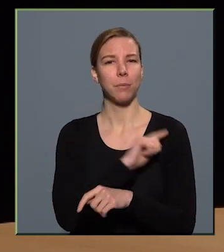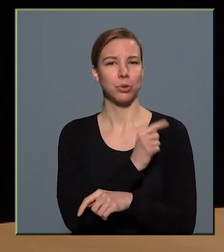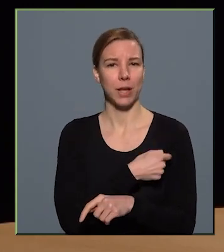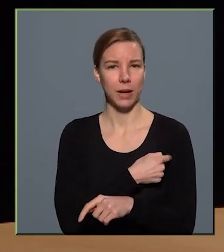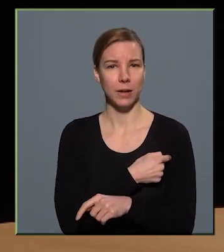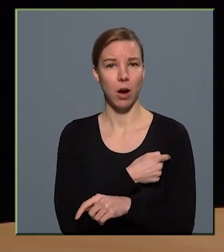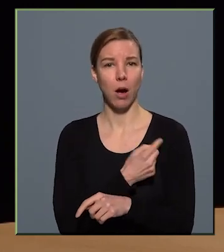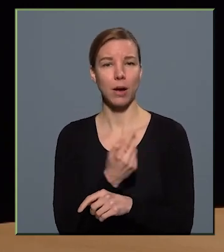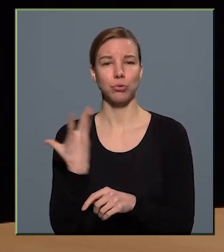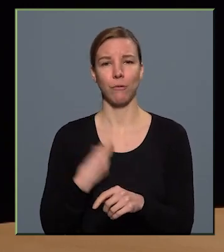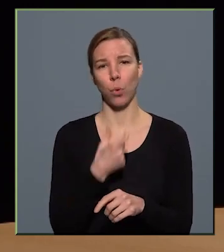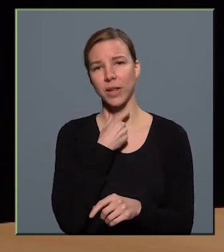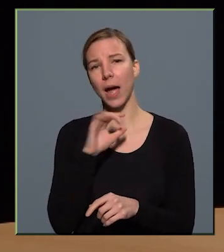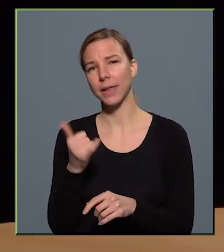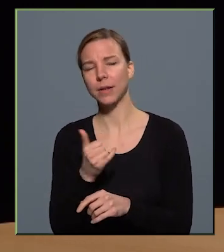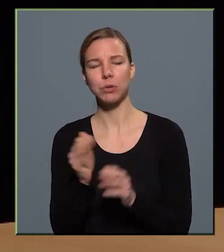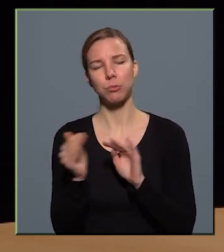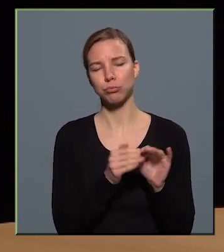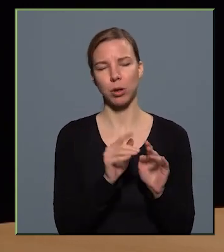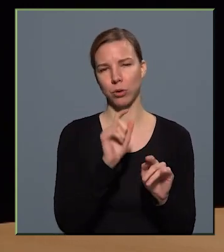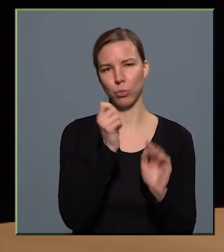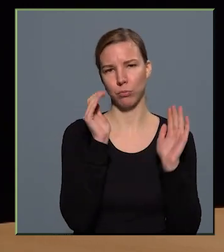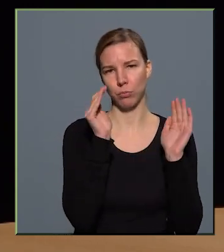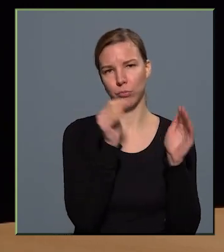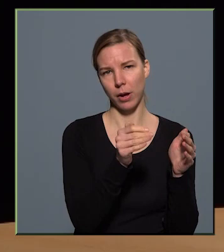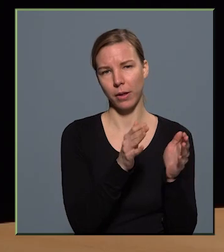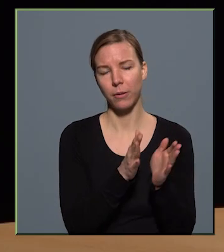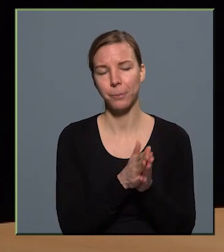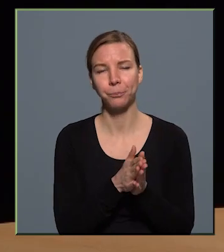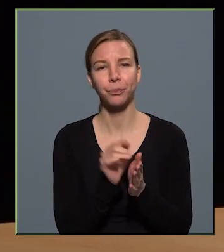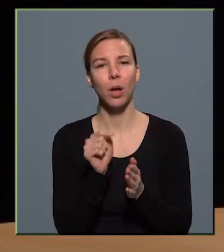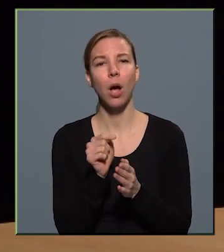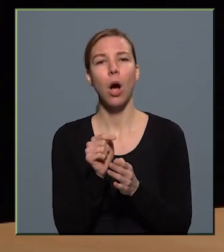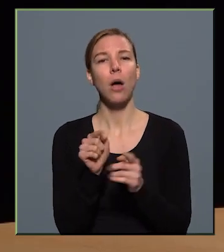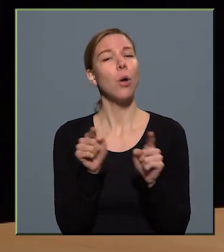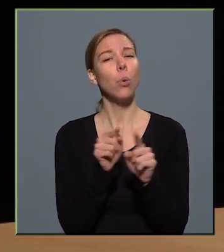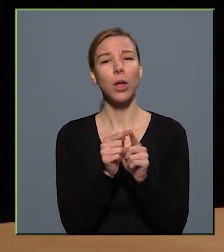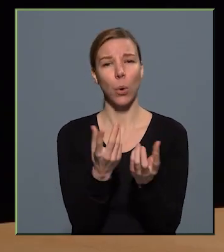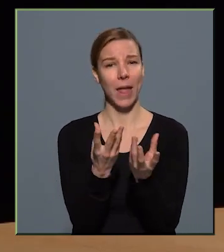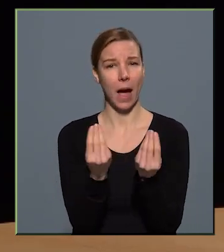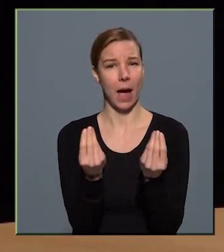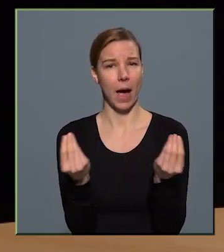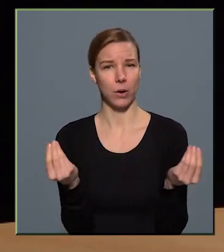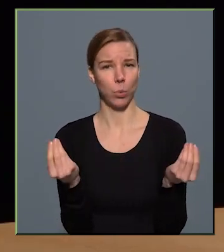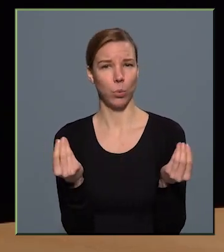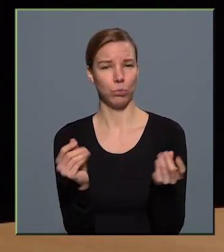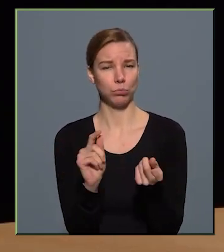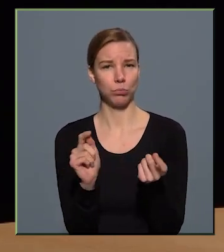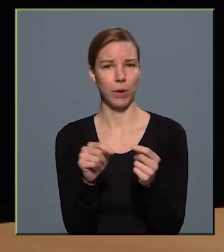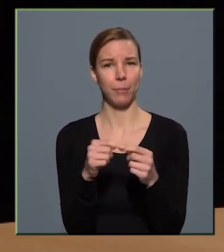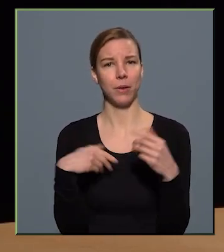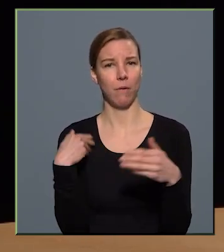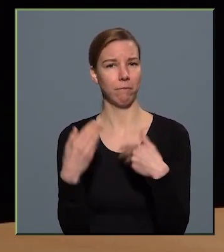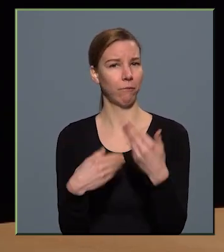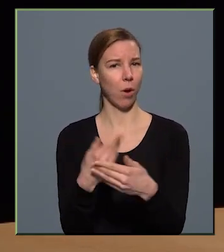földgáz is egyébként, de most egy picit maradnék a villamosenergia iparnál, a villamosenergia az tulajdonképpen ugyanolyan áru lett ebben a